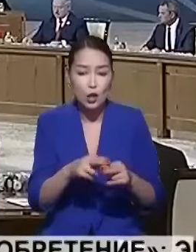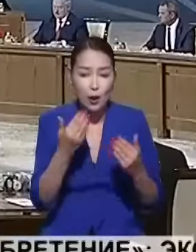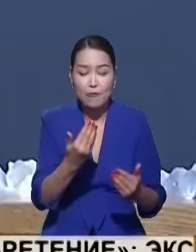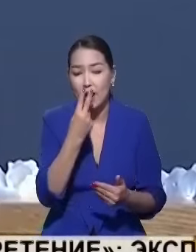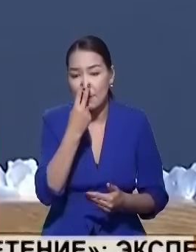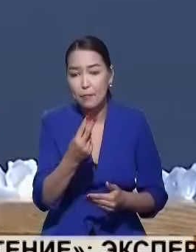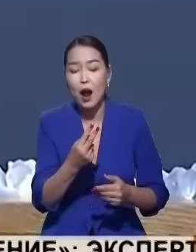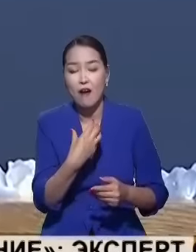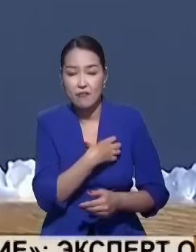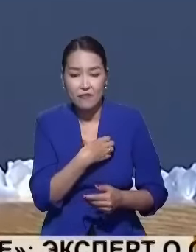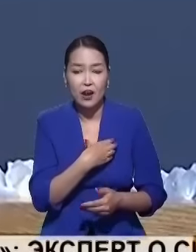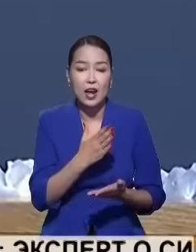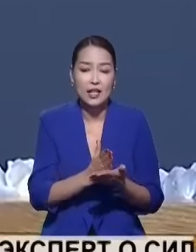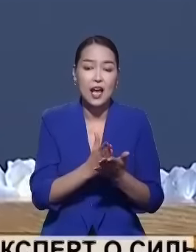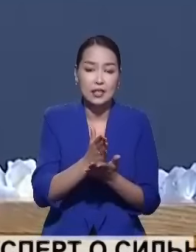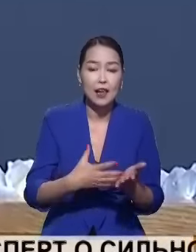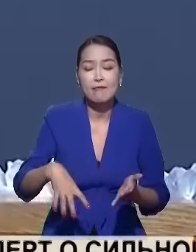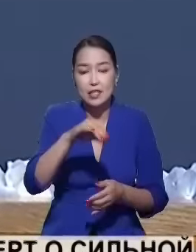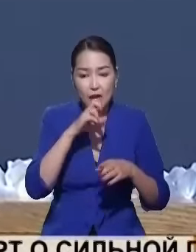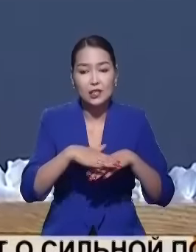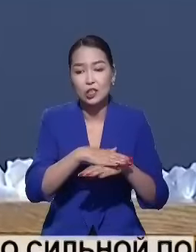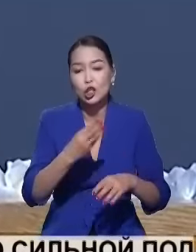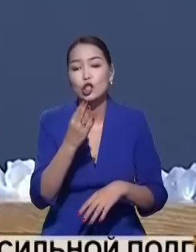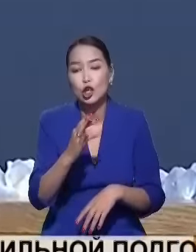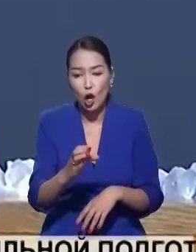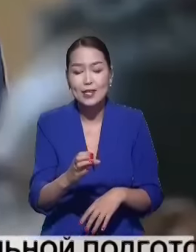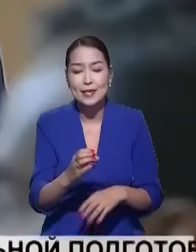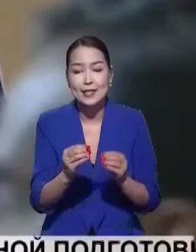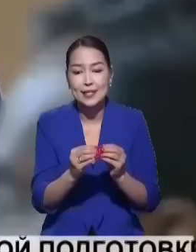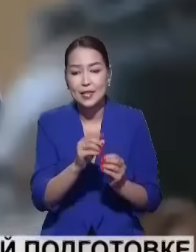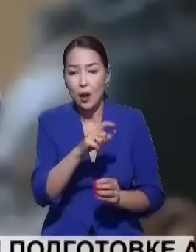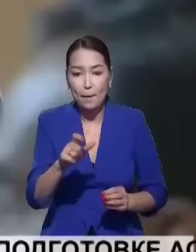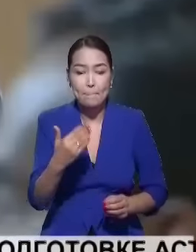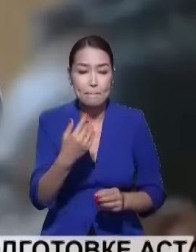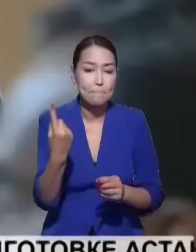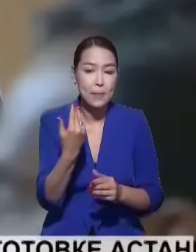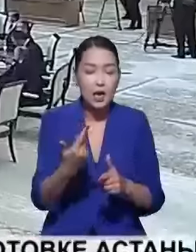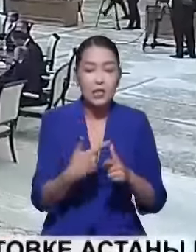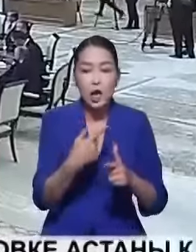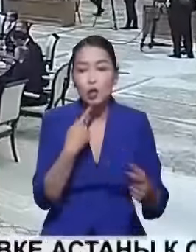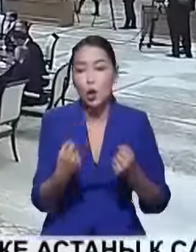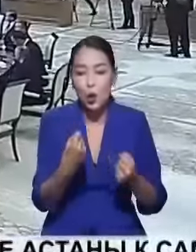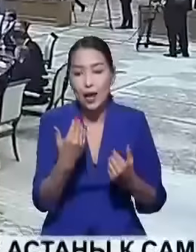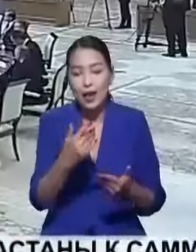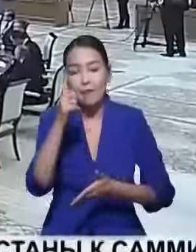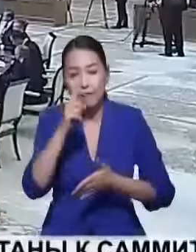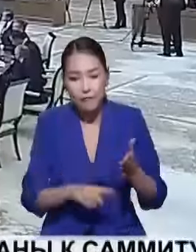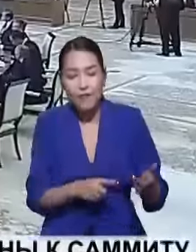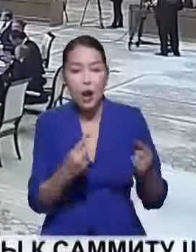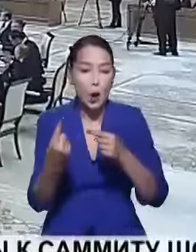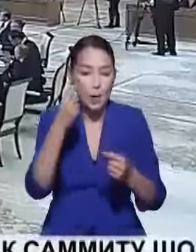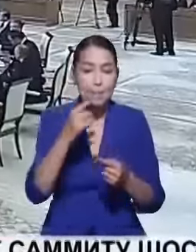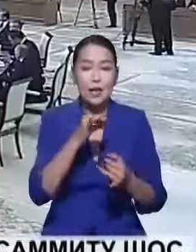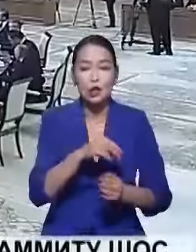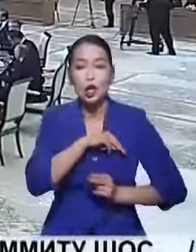имеют стратегическое значение для всех стран Шанхайской десятки. Первым он назвал укрепление взаимного доверия и сотрудничества в